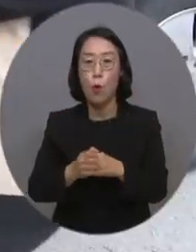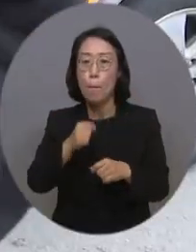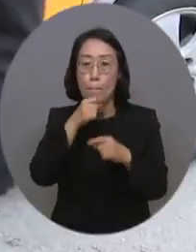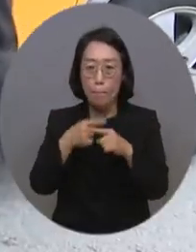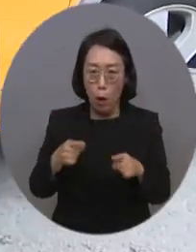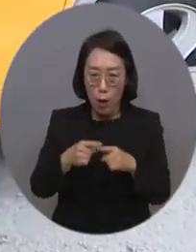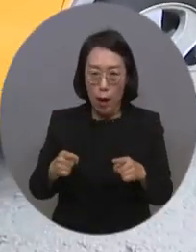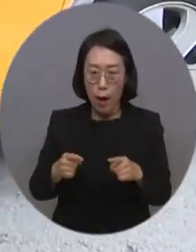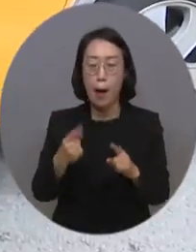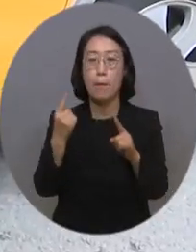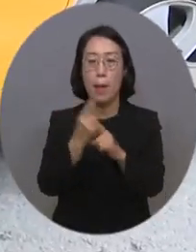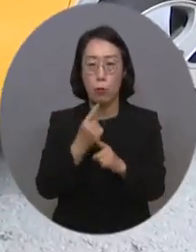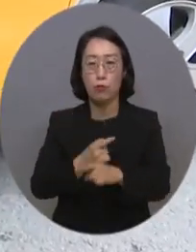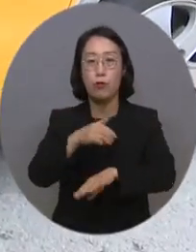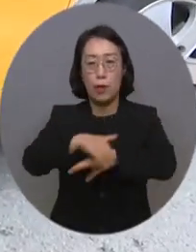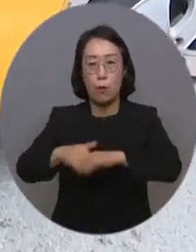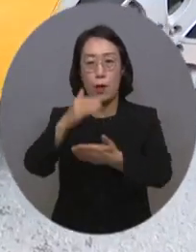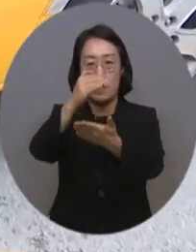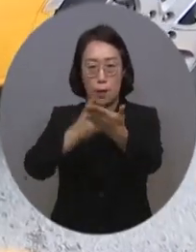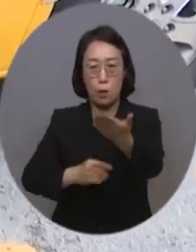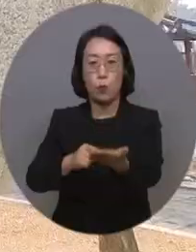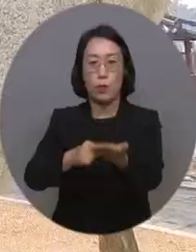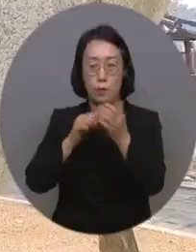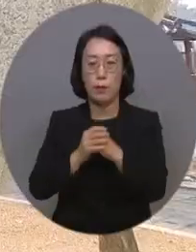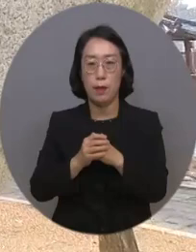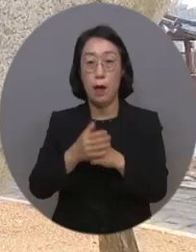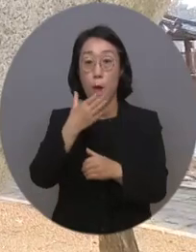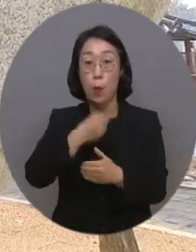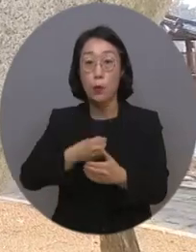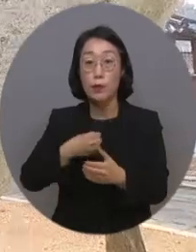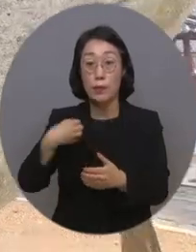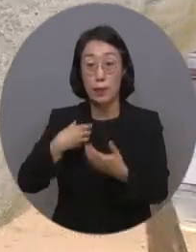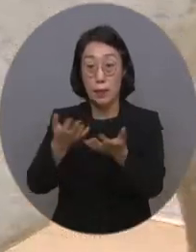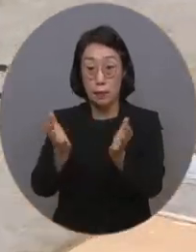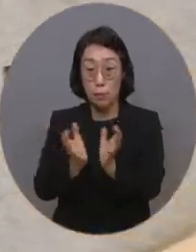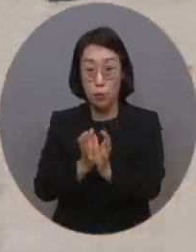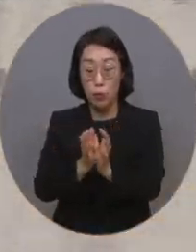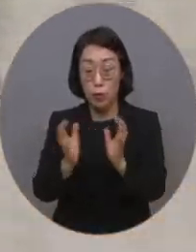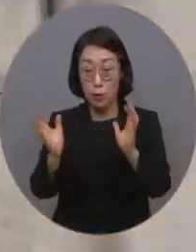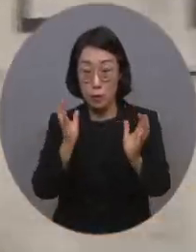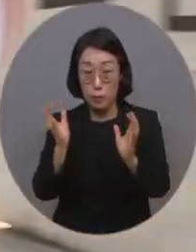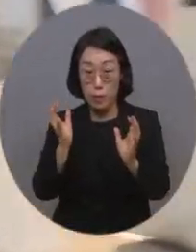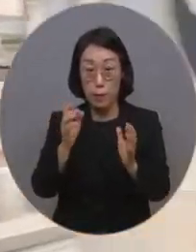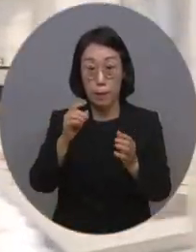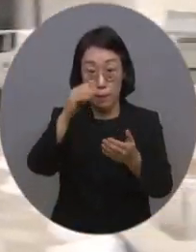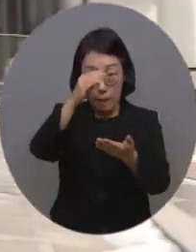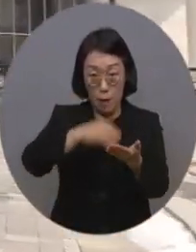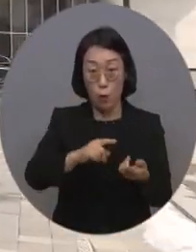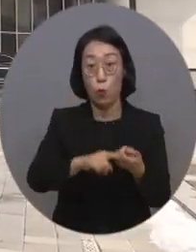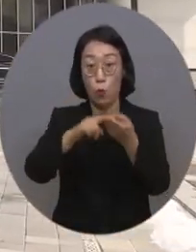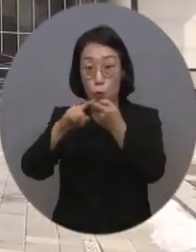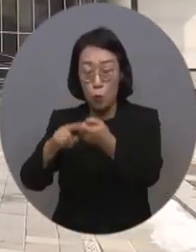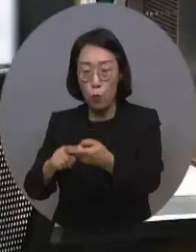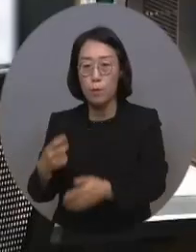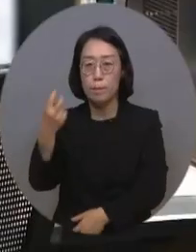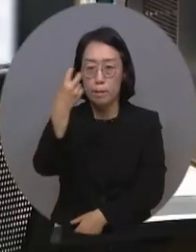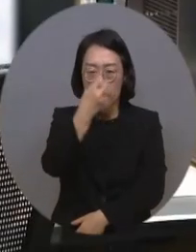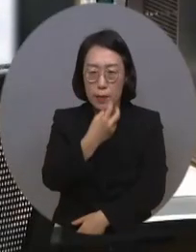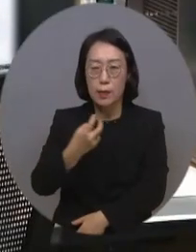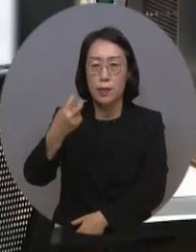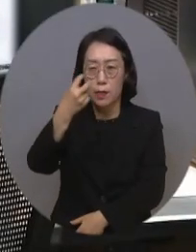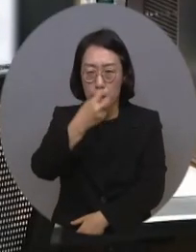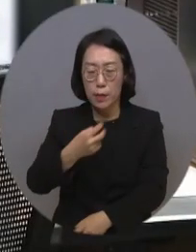개선하는 방안도 계획안에 담겼습니다. 복지부는 이날 공청회에서 나온 의견을 반영해 관계부처 심의를